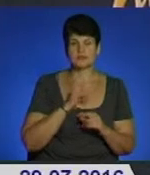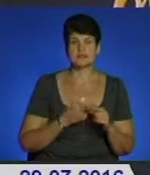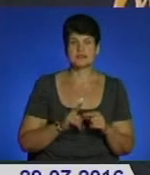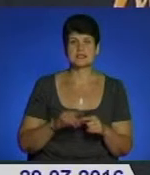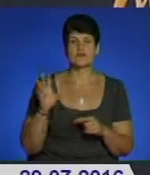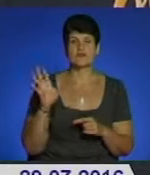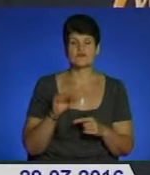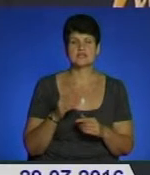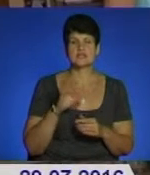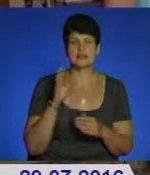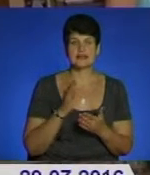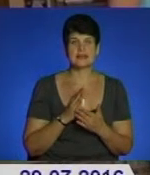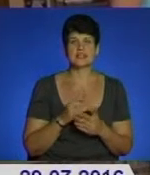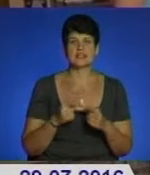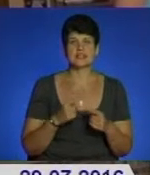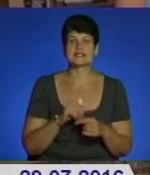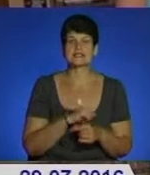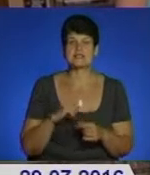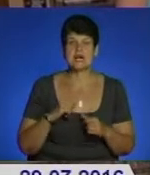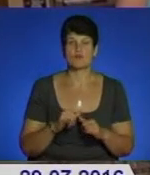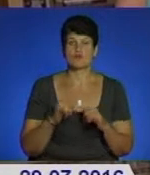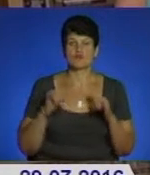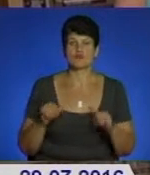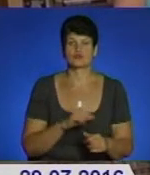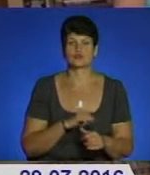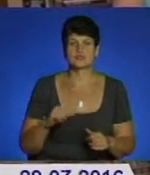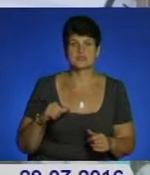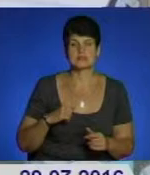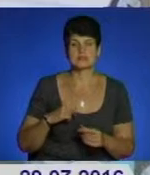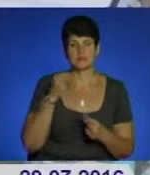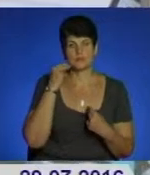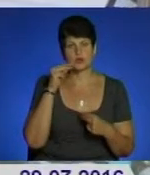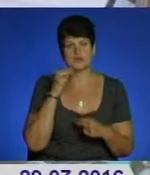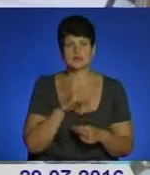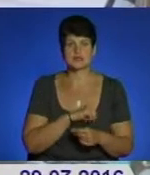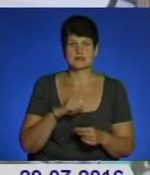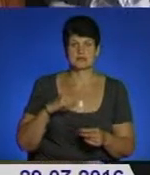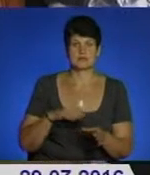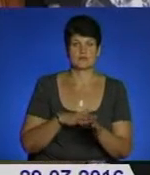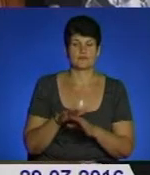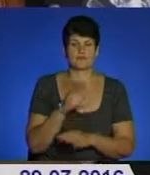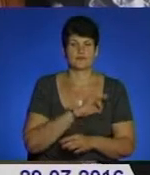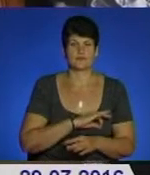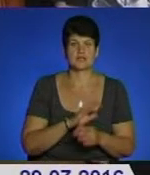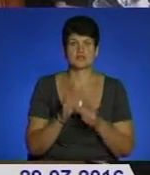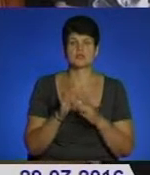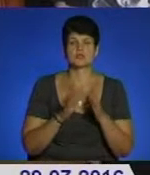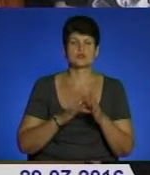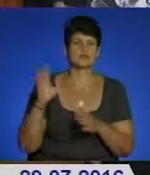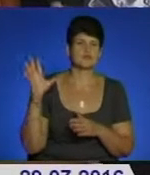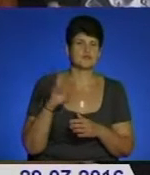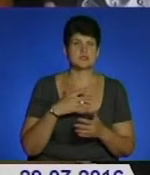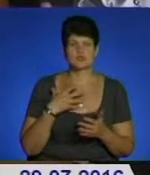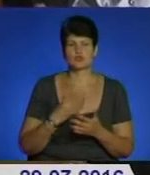через самопізнання, саморозвиток, саморозкриття, самовдосконалення і самореалізацію. Ісус Христос все своє